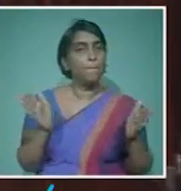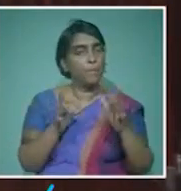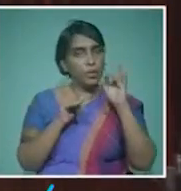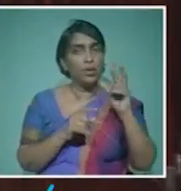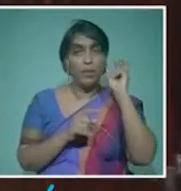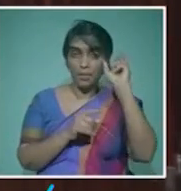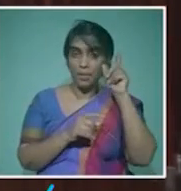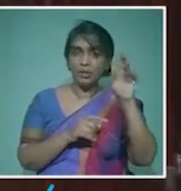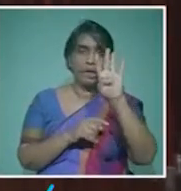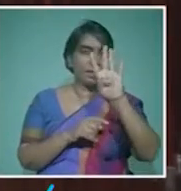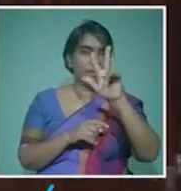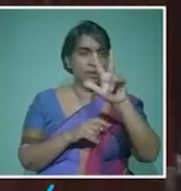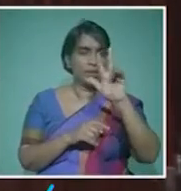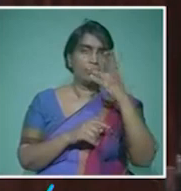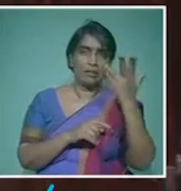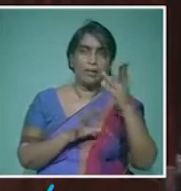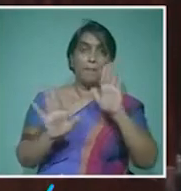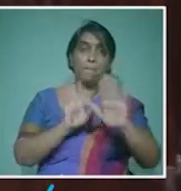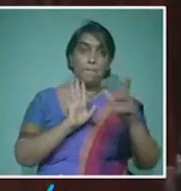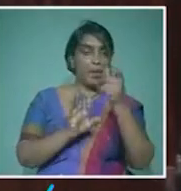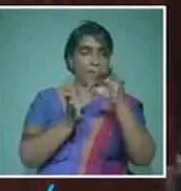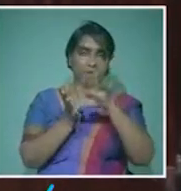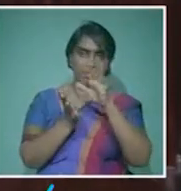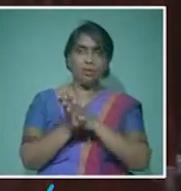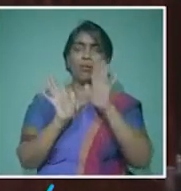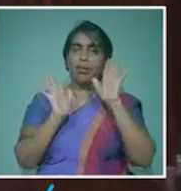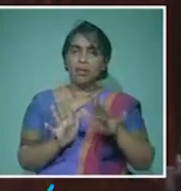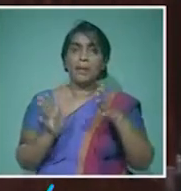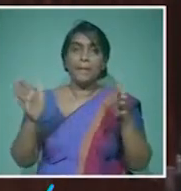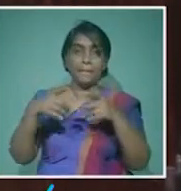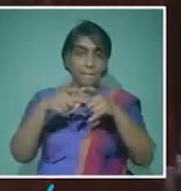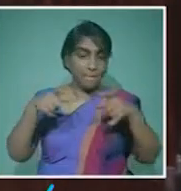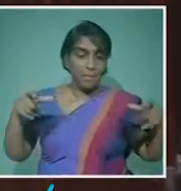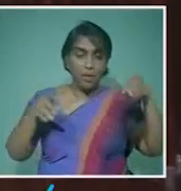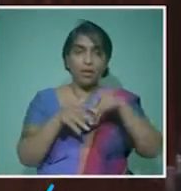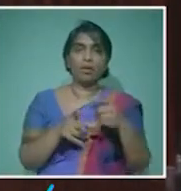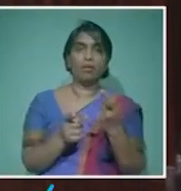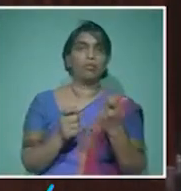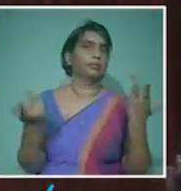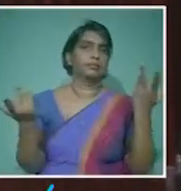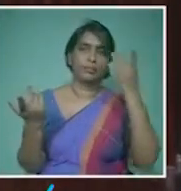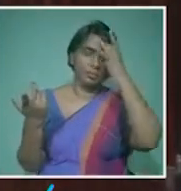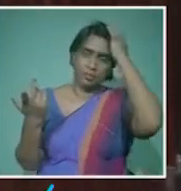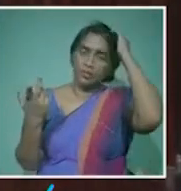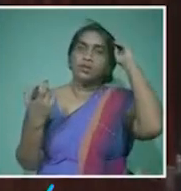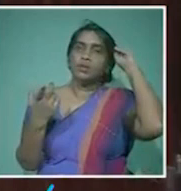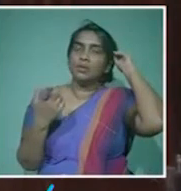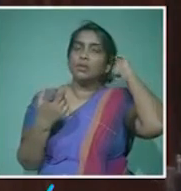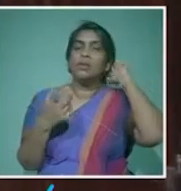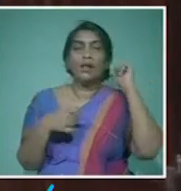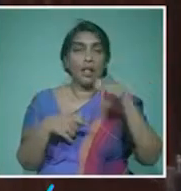bitter, ubathumala 48ata 50 ganan, palna mila dala thiyenne. Hebe mokakkari packet ekata dammata passe milak nae. Etakota, hitu,